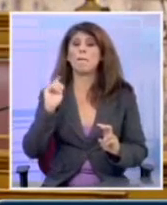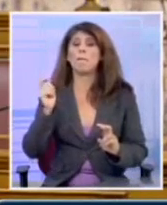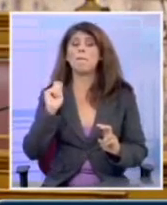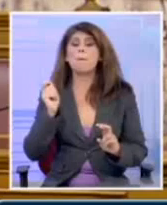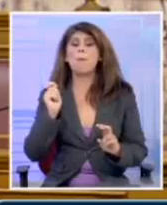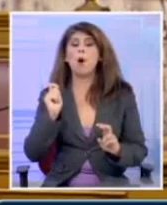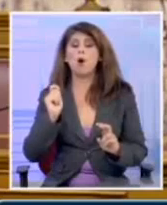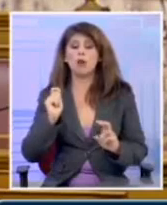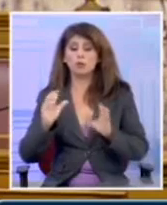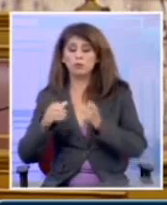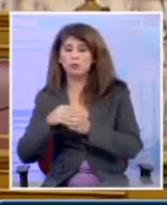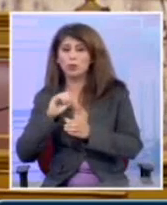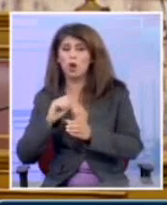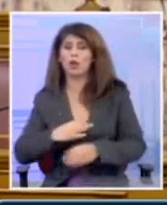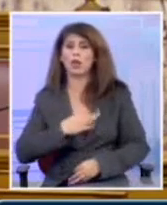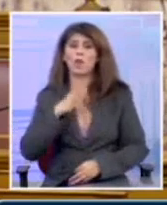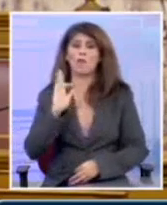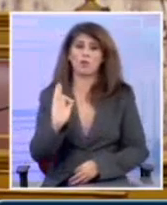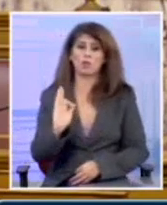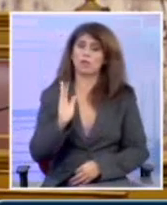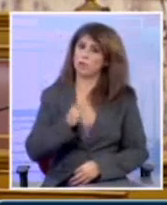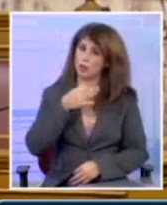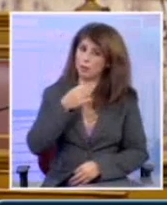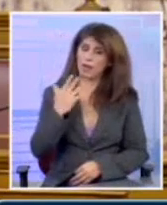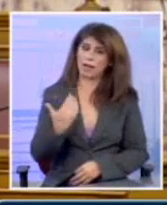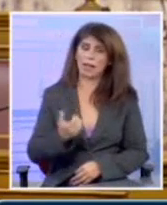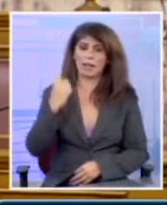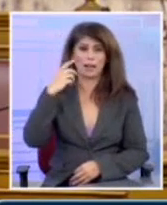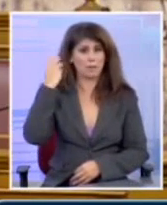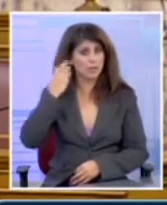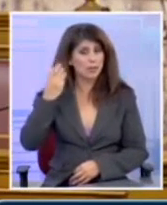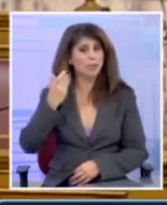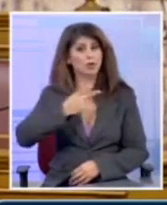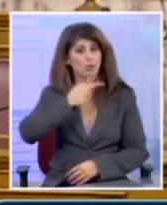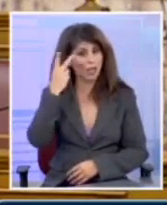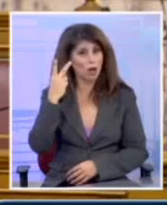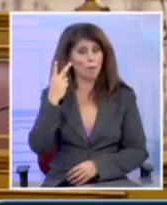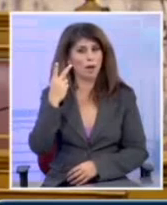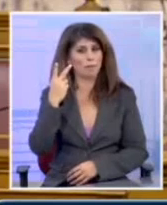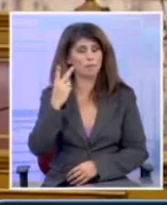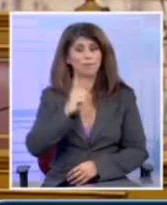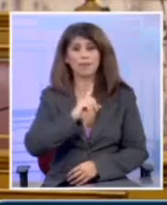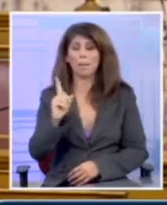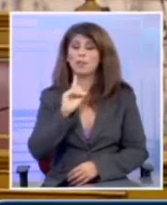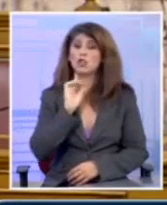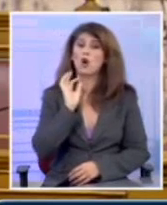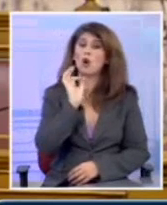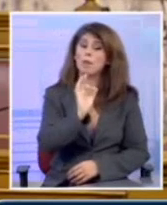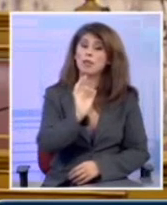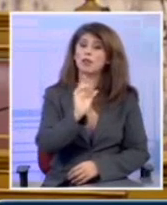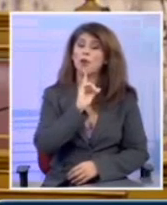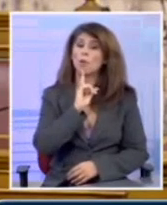πολιτικοποιείται. Ο κύριος Φορτσάκης μπορεί να μιλήσει αν έχει ένας επιστήμονας το δικαίωμα και να μην στοχοποιείται